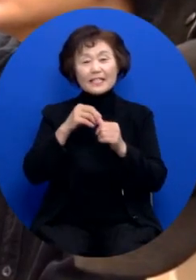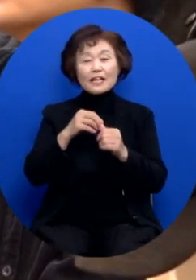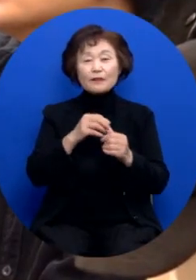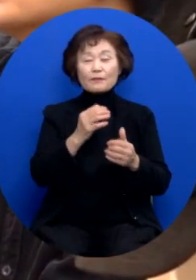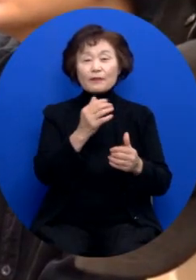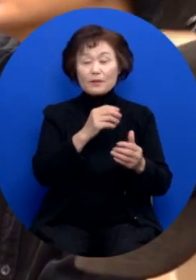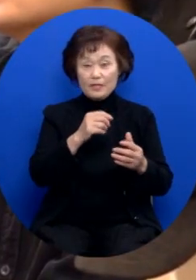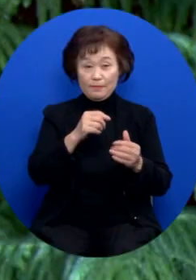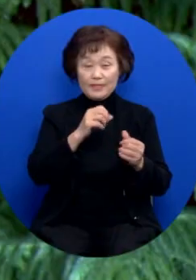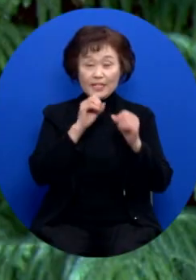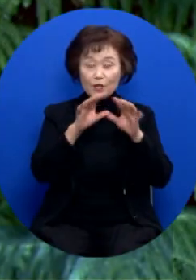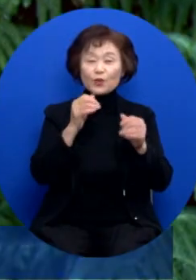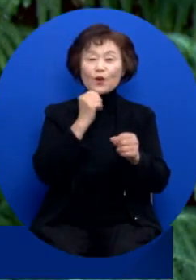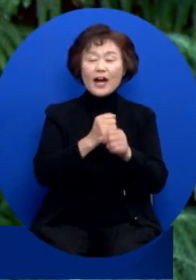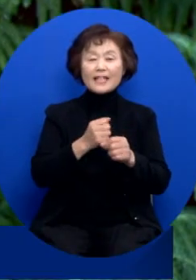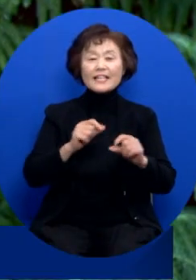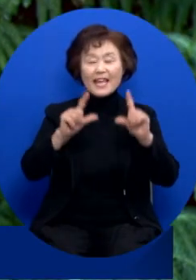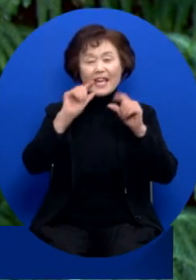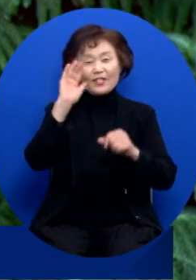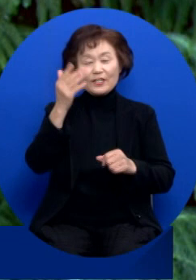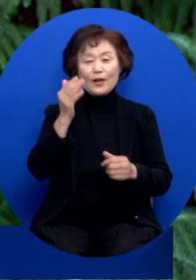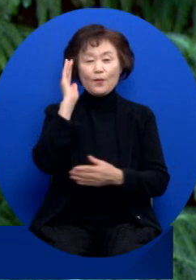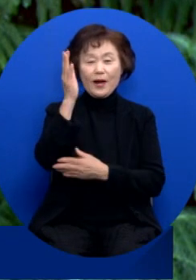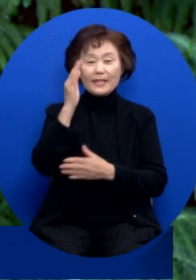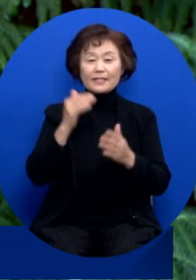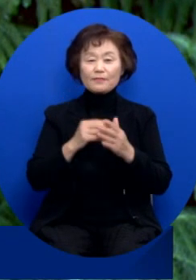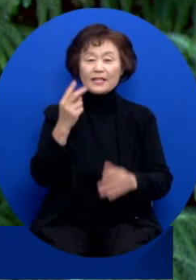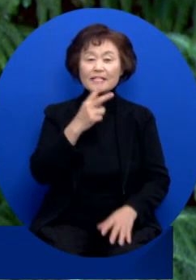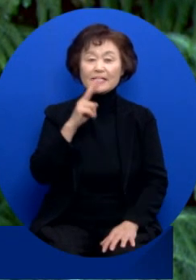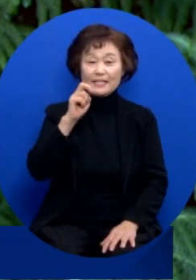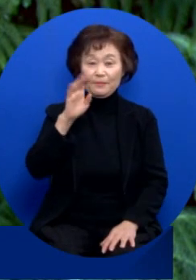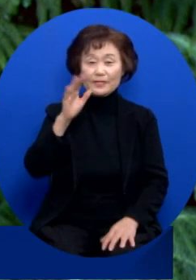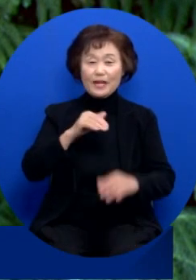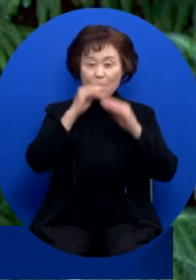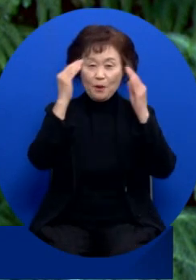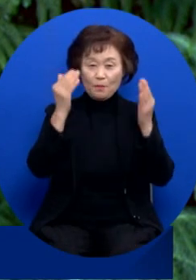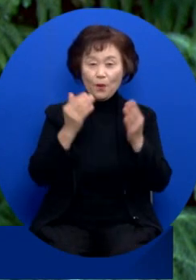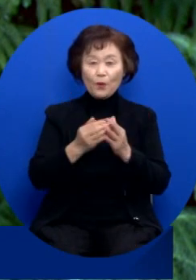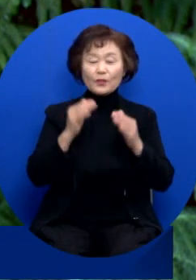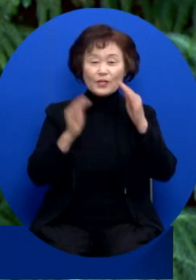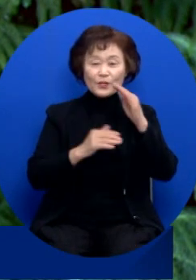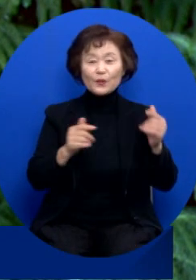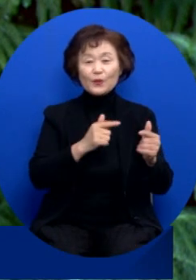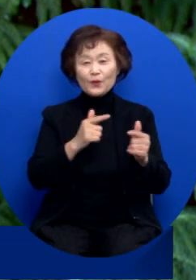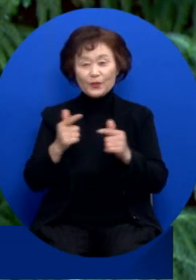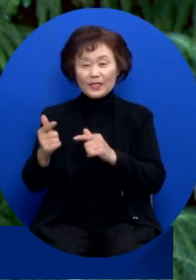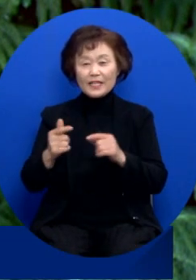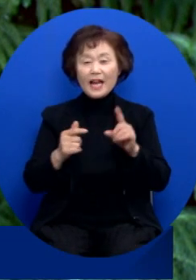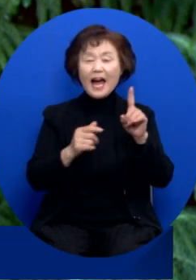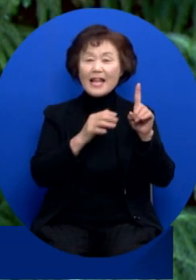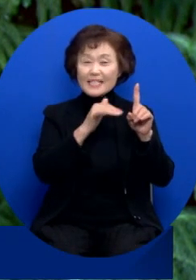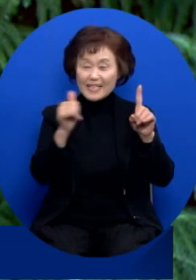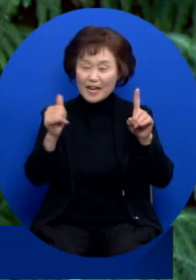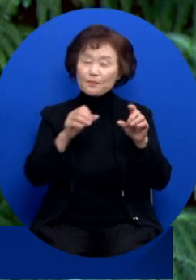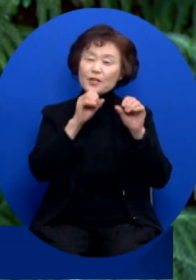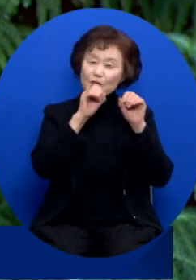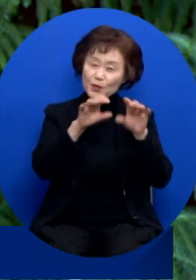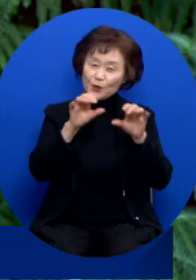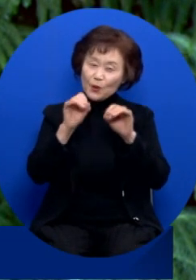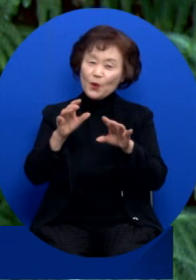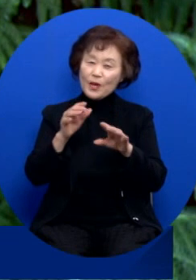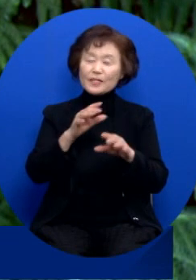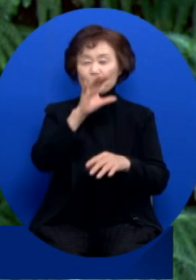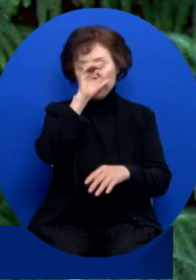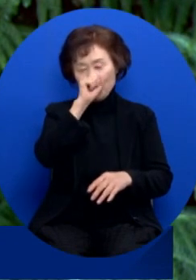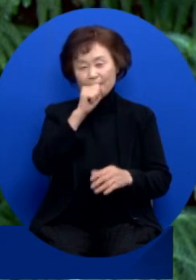전했습니다. 저는 2024년 우리 소망교회 모든 분들이 정말 그런 친구 한 사람씩 얻을 수